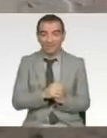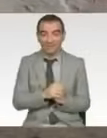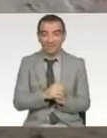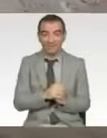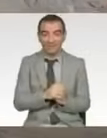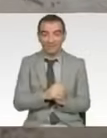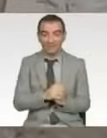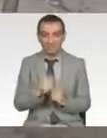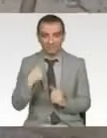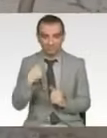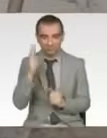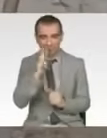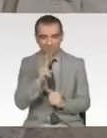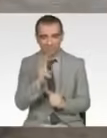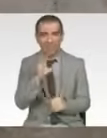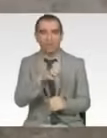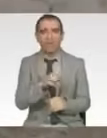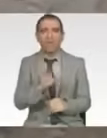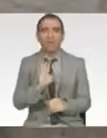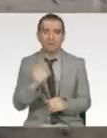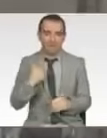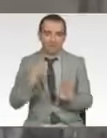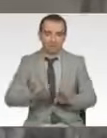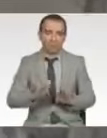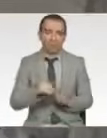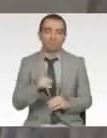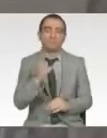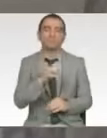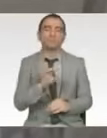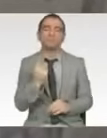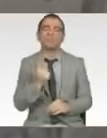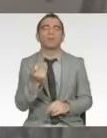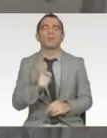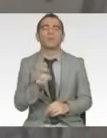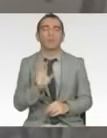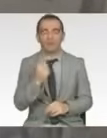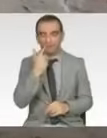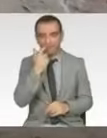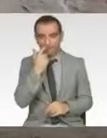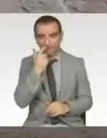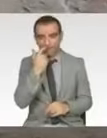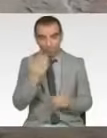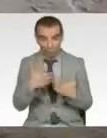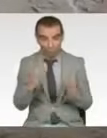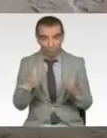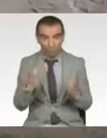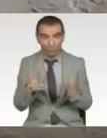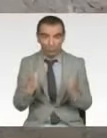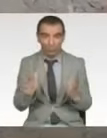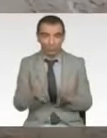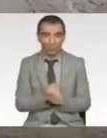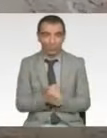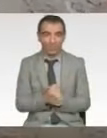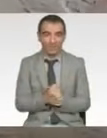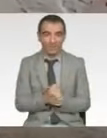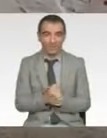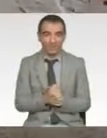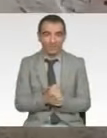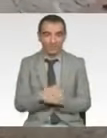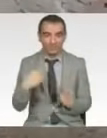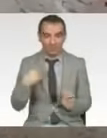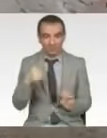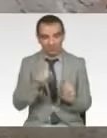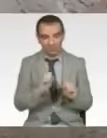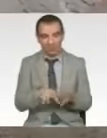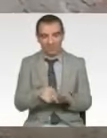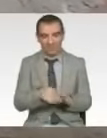Gelmediler. O bizi görse herhalde saldırır bize. Yok. Ben buradayım ya. Bir şey yapmaz mı? Yok. Büyük mü? Büyük. Ben bunu bırakayım o